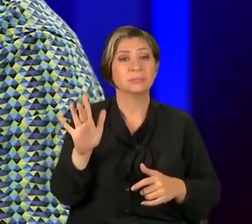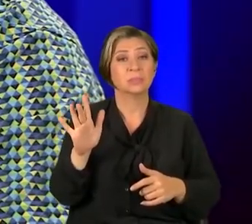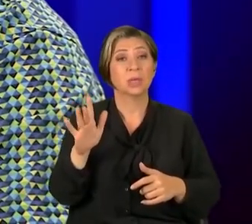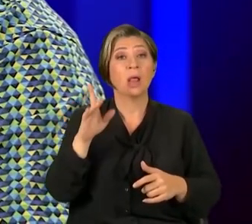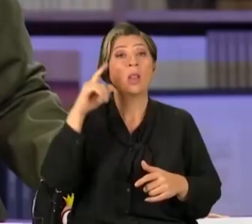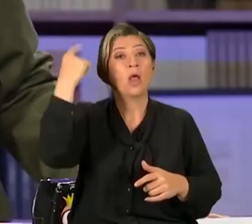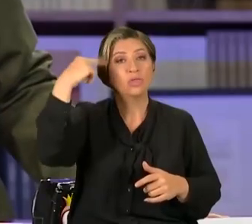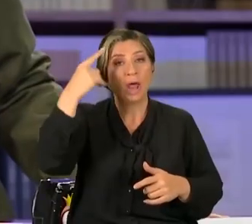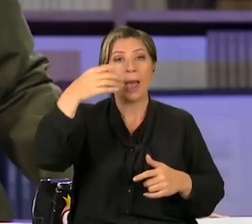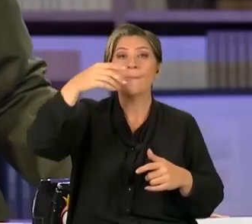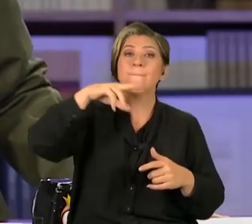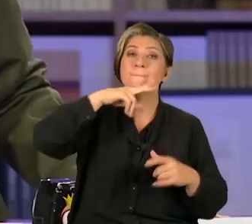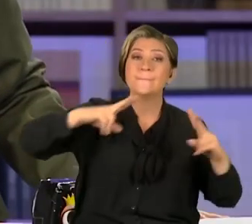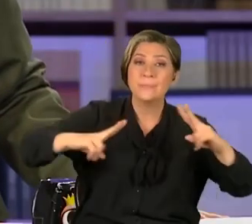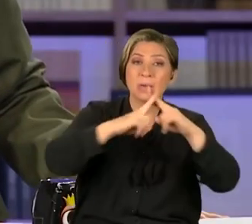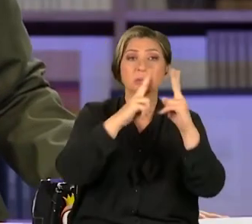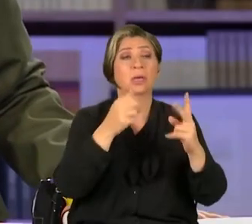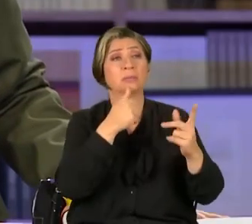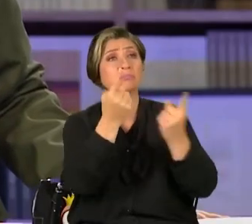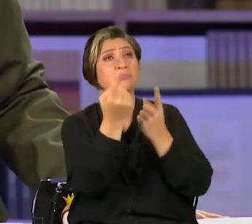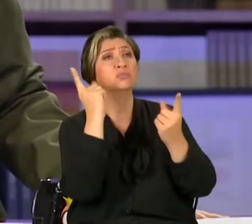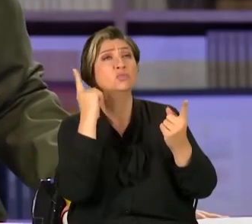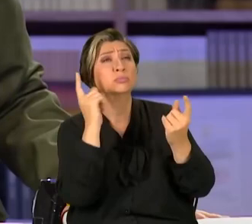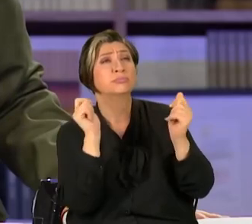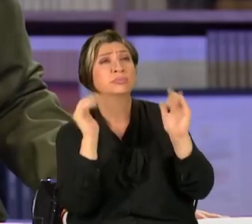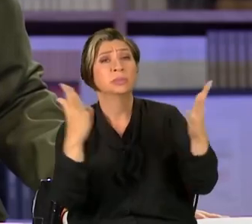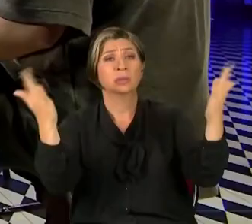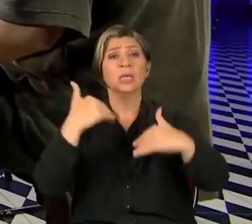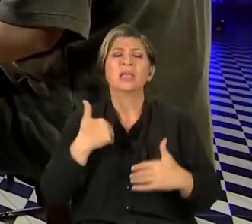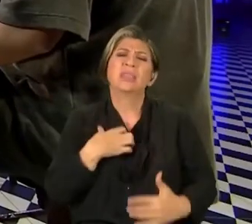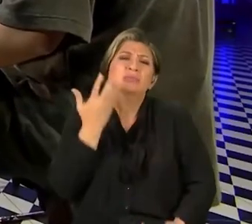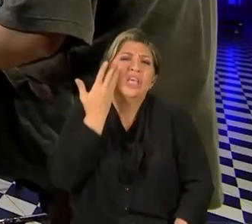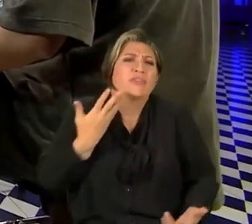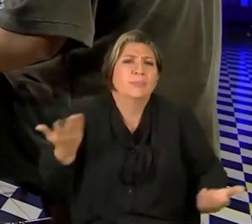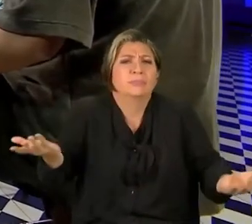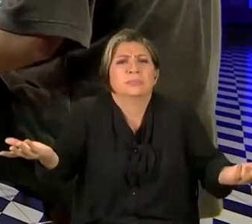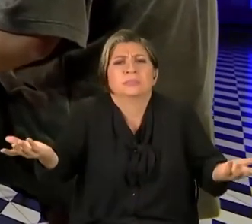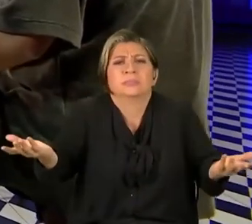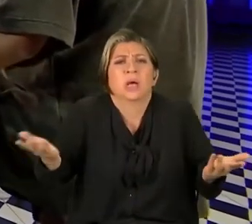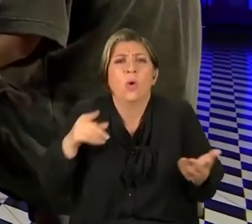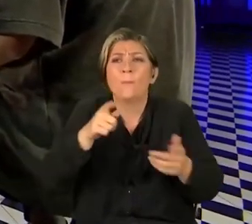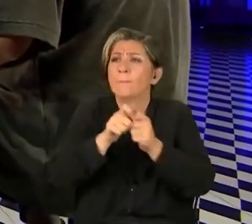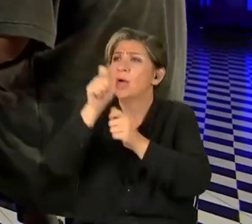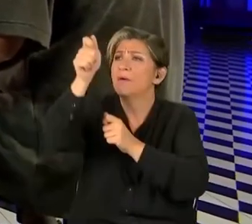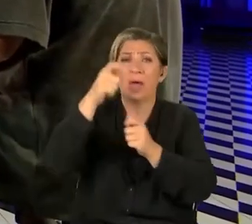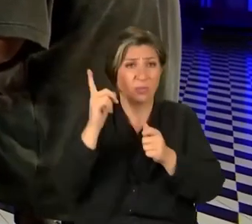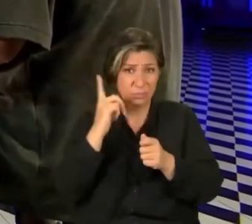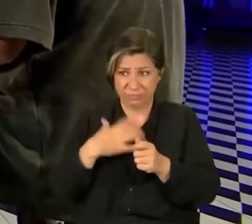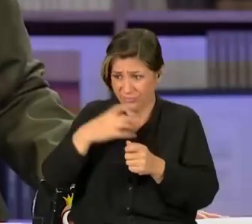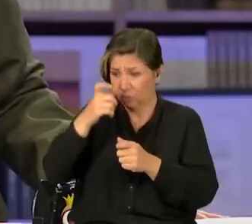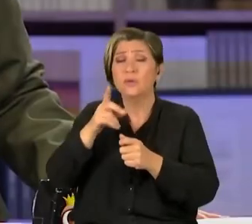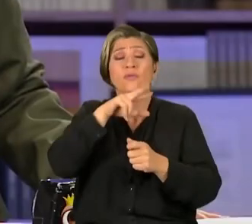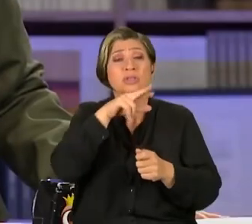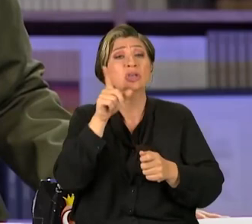Londra'dan ya da Paris'ten dünya kadar adam getirebilirim buraya sırf kendi zevkime Anladın mı yani Onlara bu paraları vereceğime burada